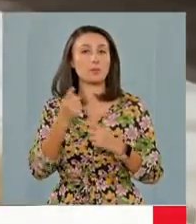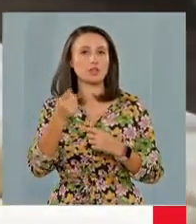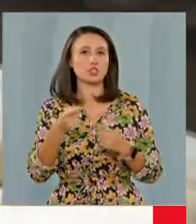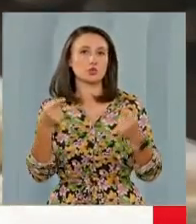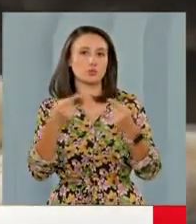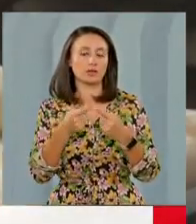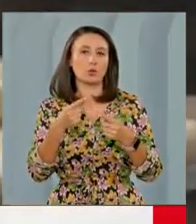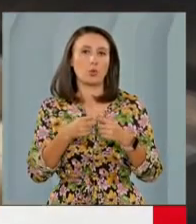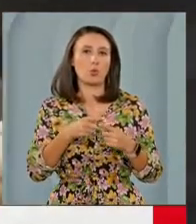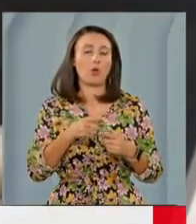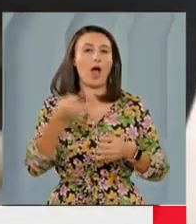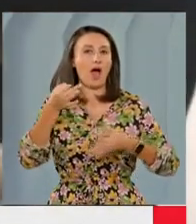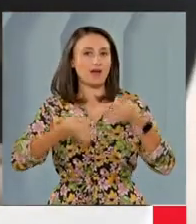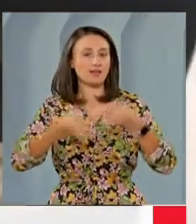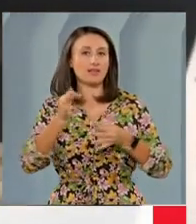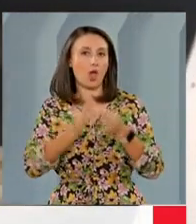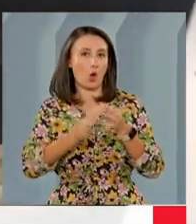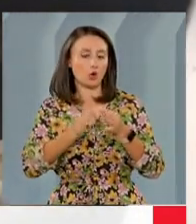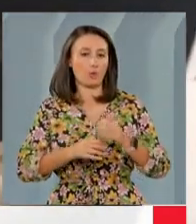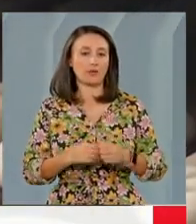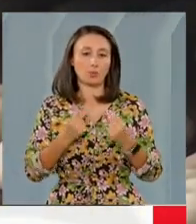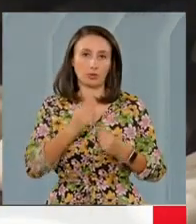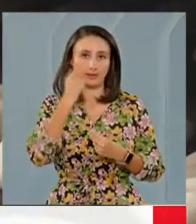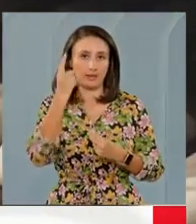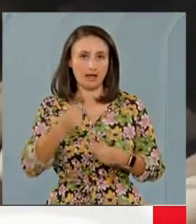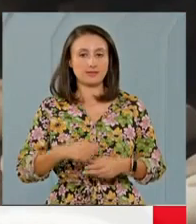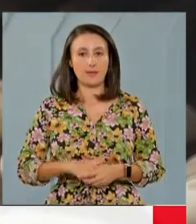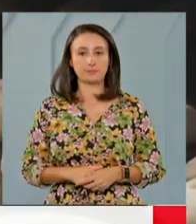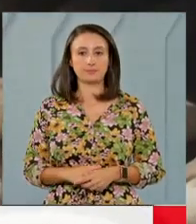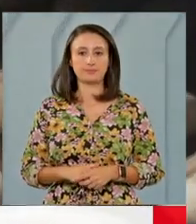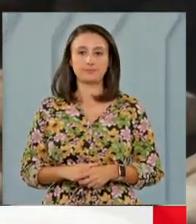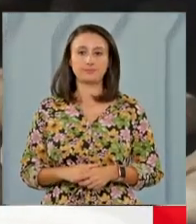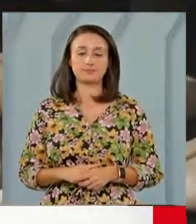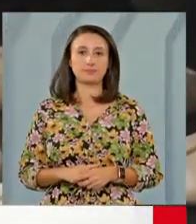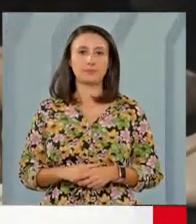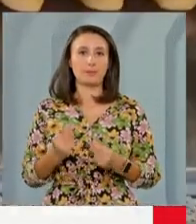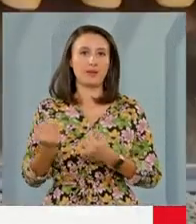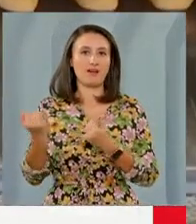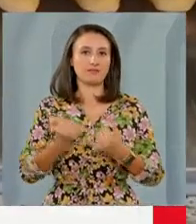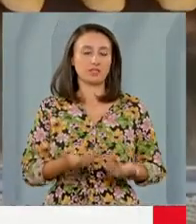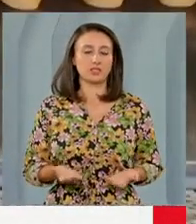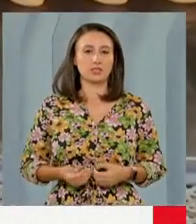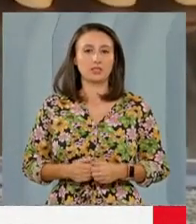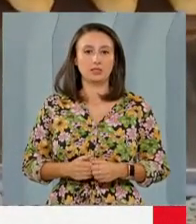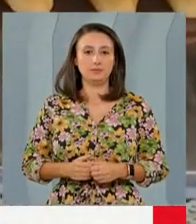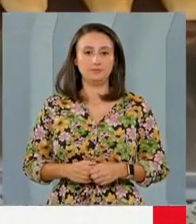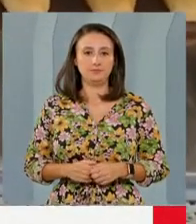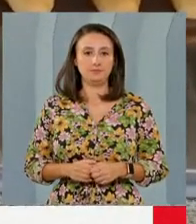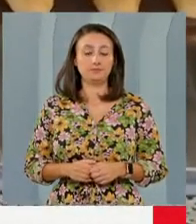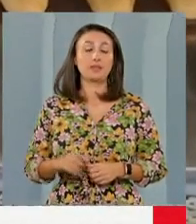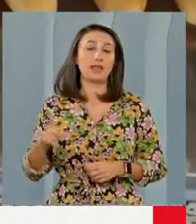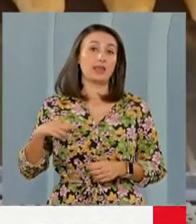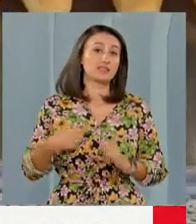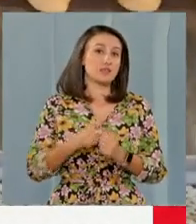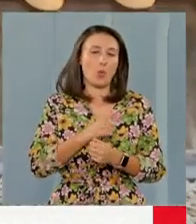acest subiect cu analistul Economic Adrian Negrescu Bună dimineața Vă mulțumesc pentru Bună dimineața Negrescu este